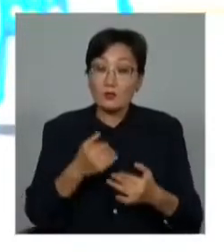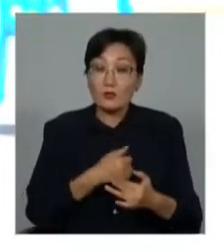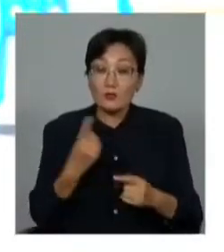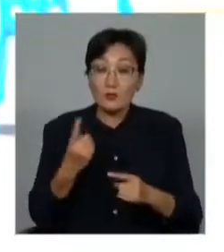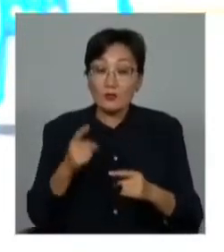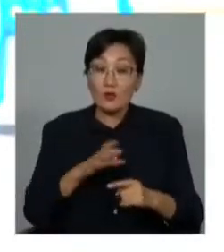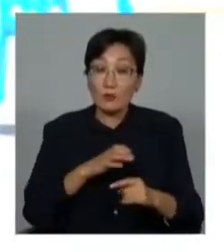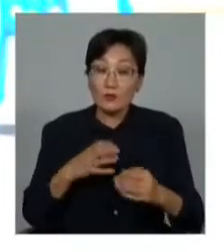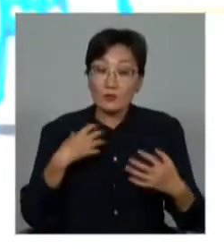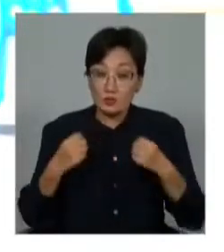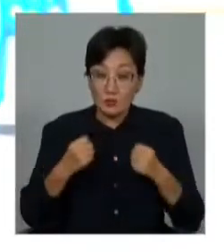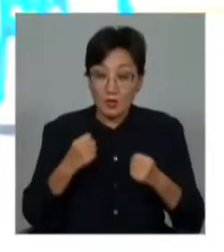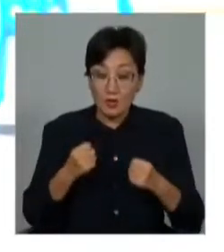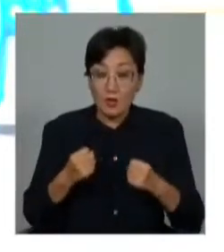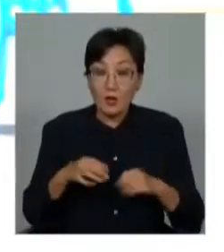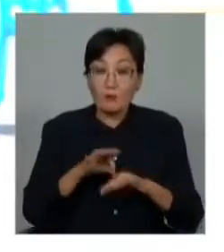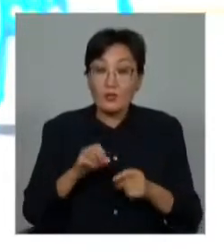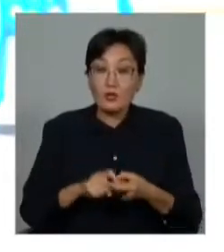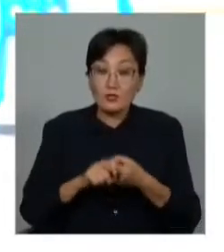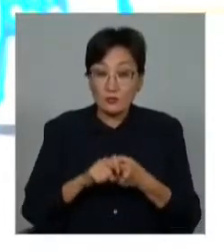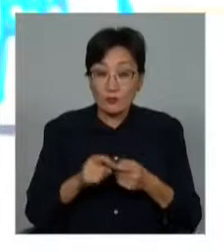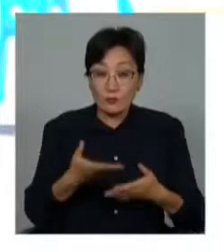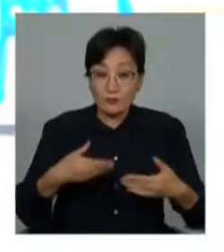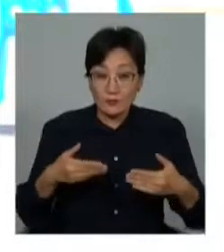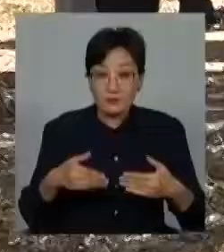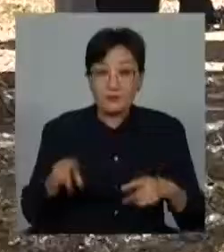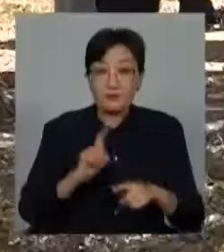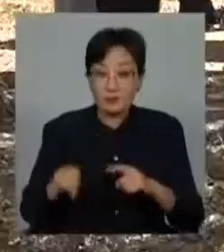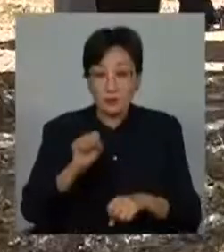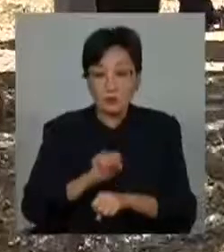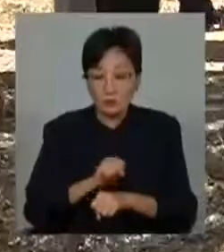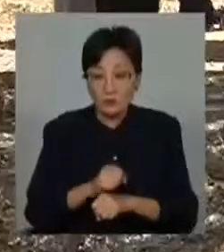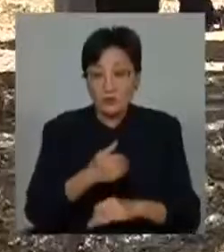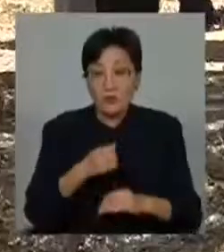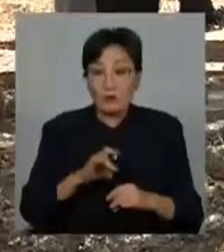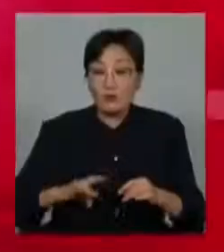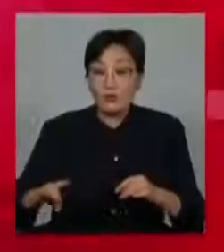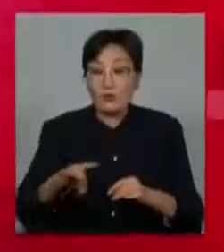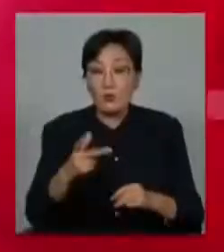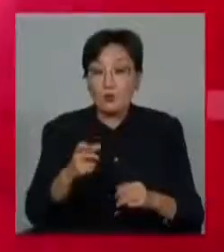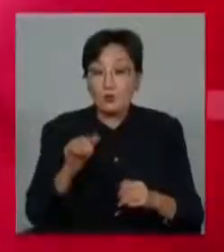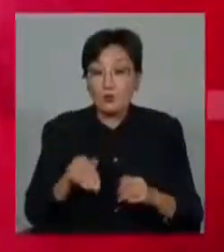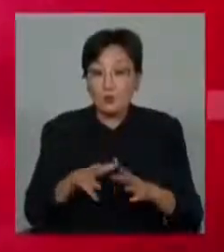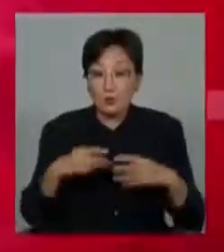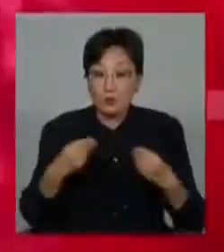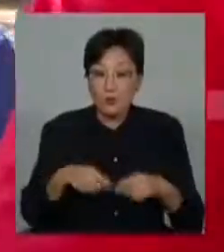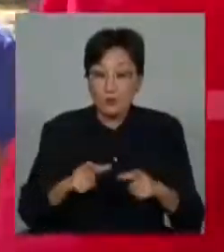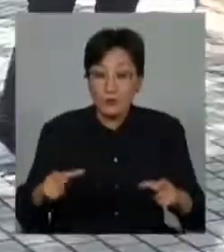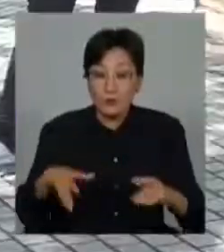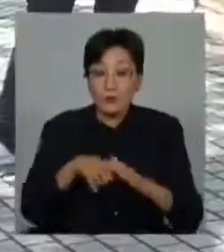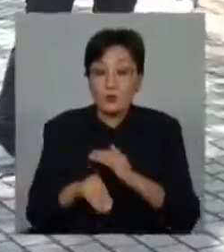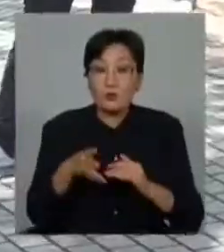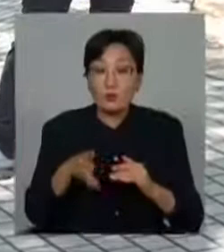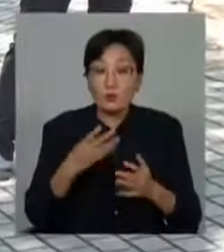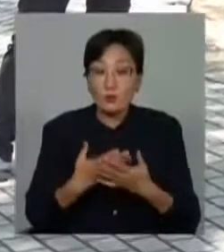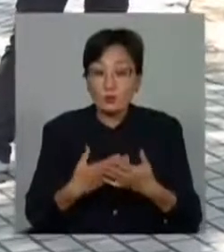бірінші байлық денсаулық, мына індет бізден кетіп қалсын. Бүгінде Әуезов ауданында 300 мыңнан астам тұрғын болса, соның 4